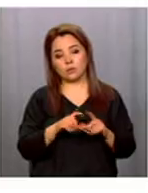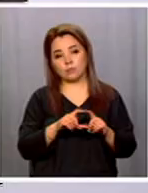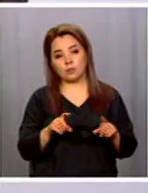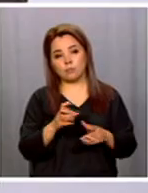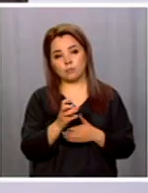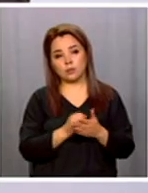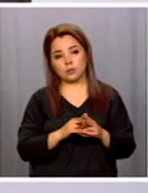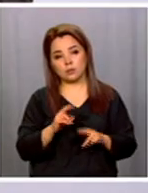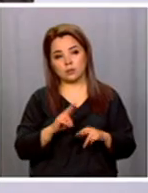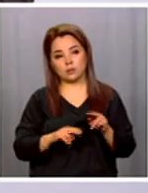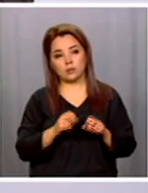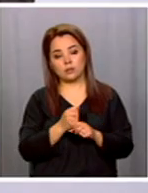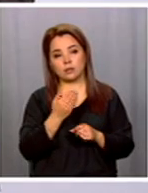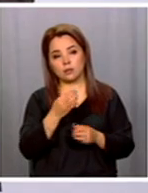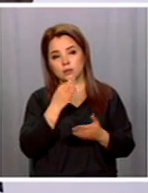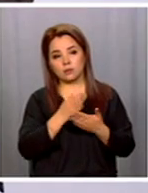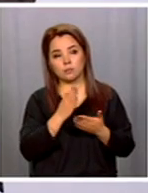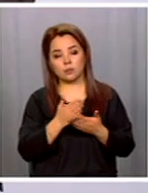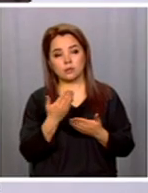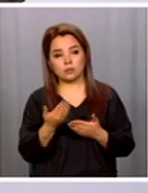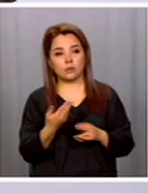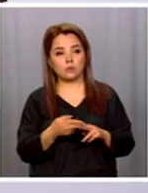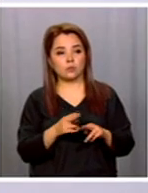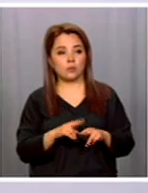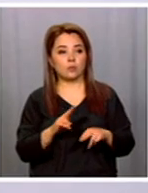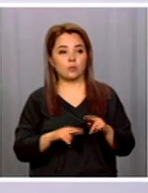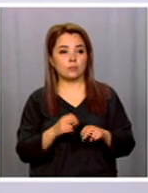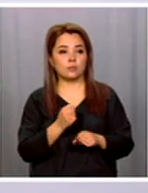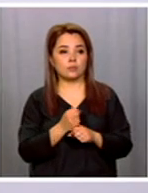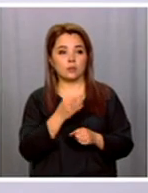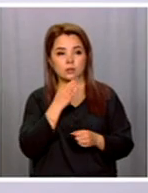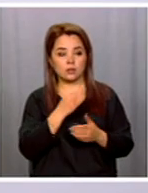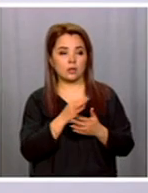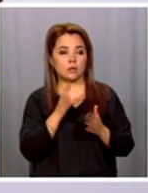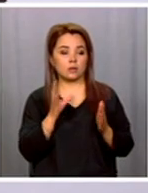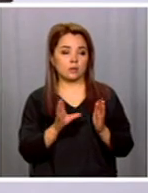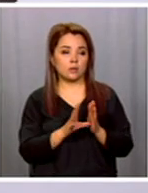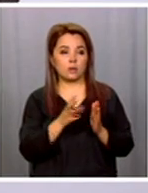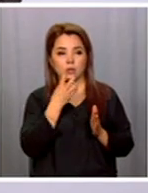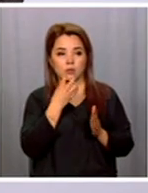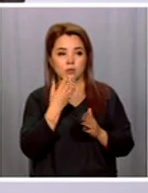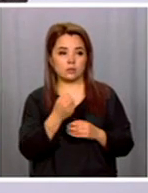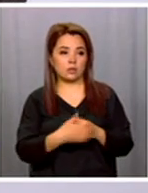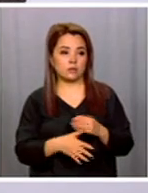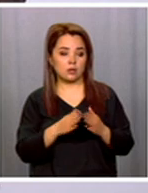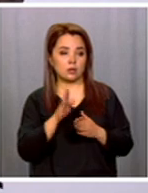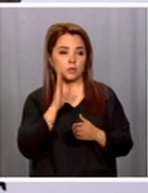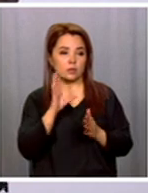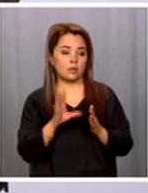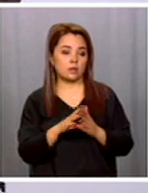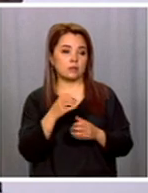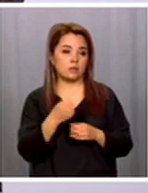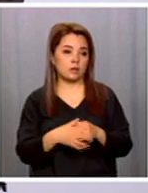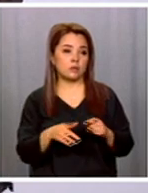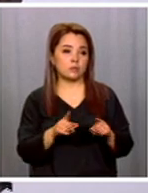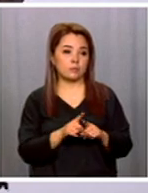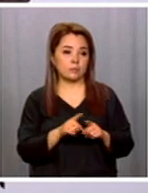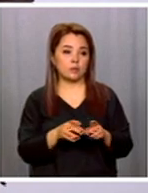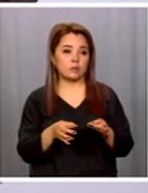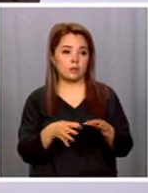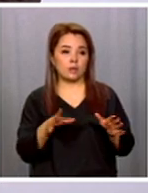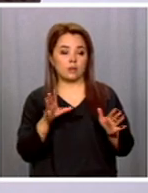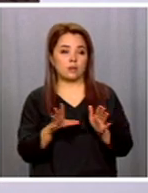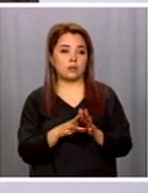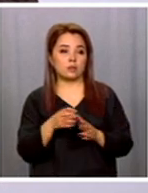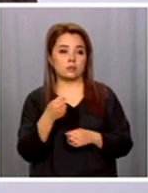сала. Яғни өздеріңізге көріп отырғандай, оның құрамына жылу электр станциясы, су электр станциялары және атом электр